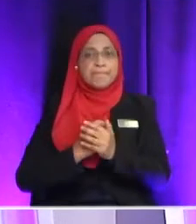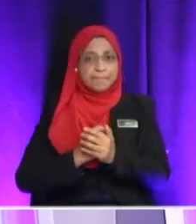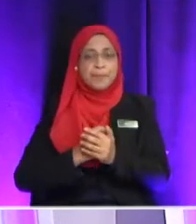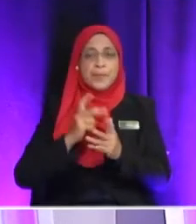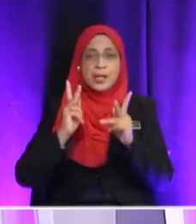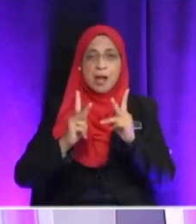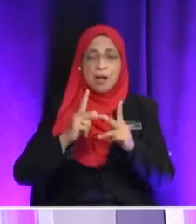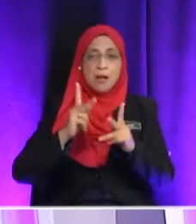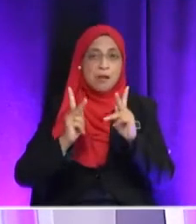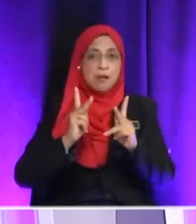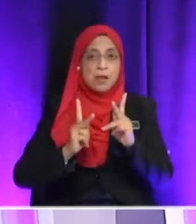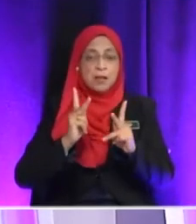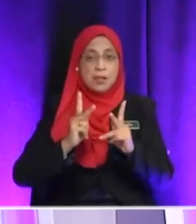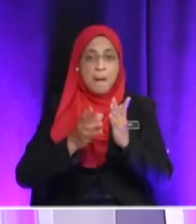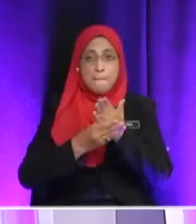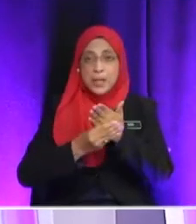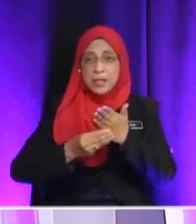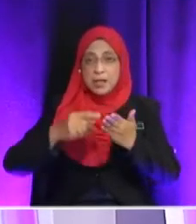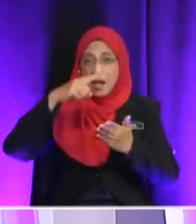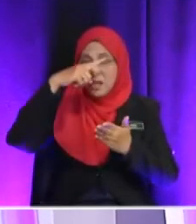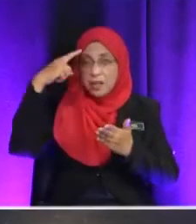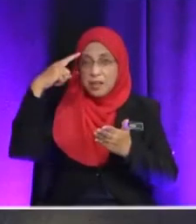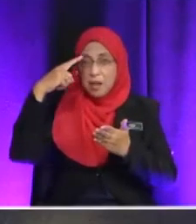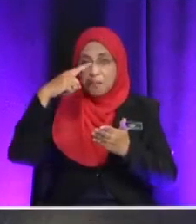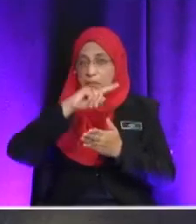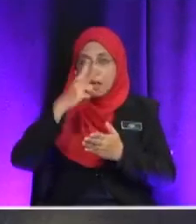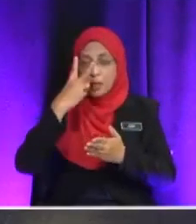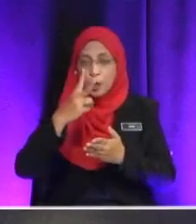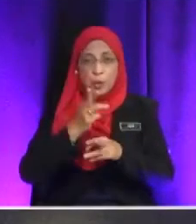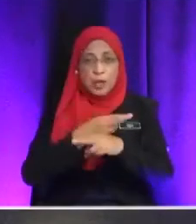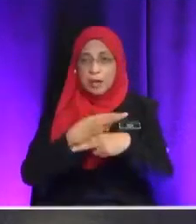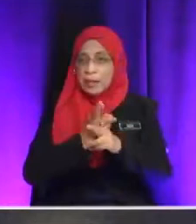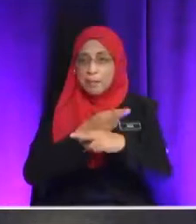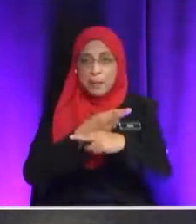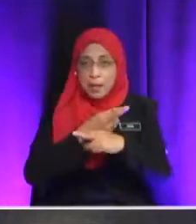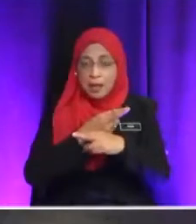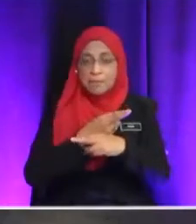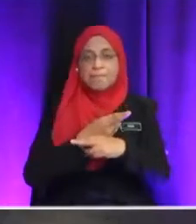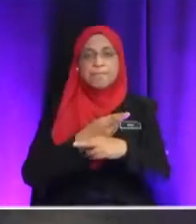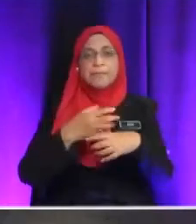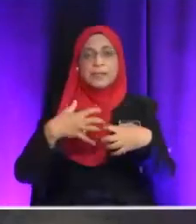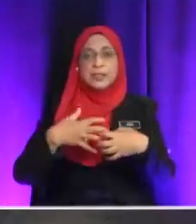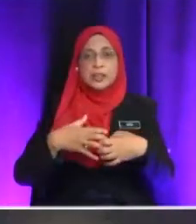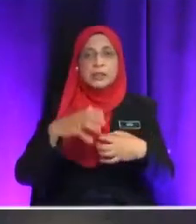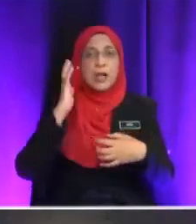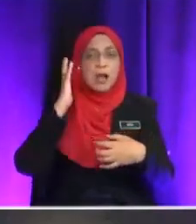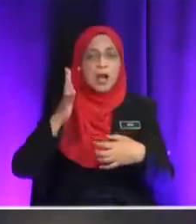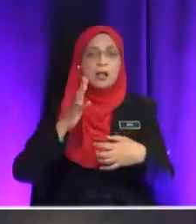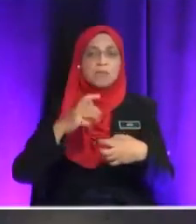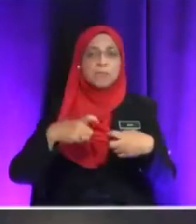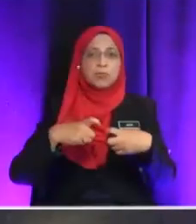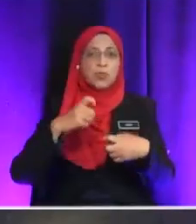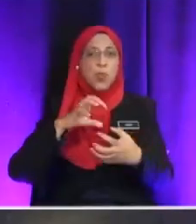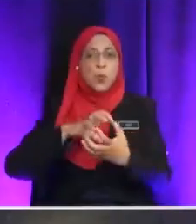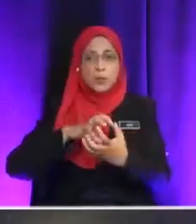injektor Baitul ending kita akan cepat rusak daripada kita boleh punya berbelas tahun hilang punya Om Bunda jadi